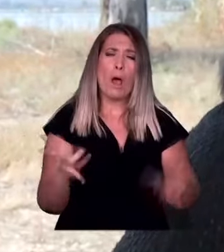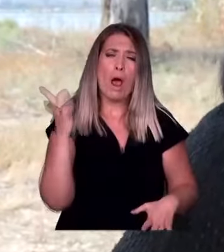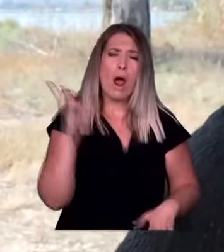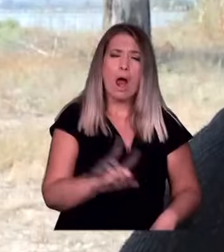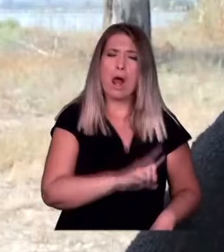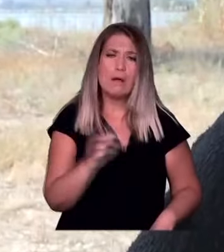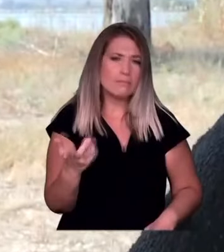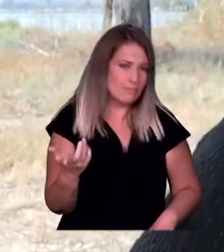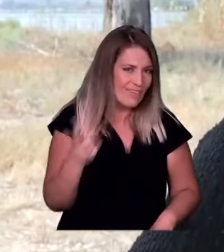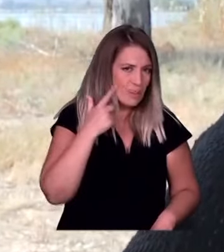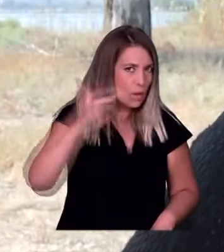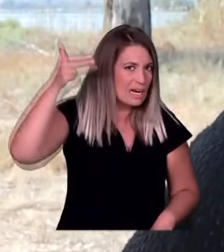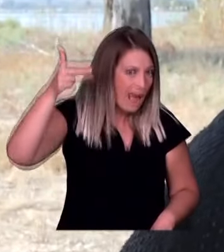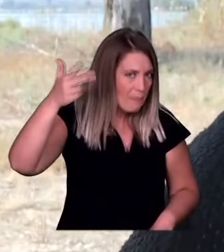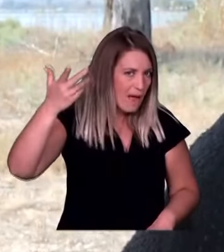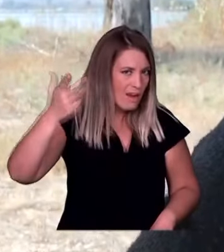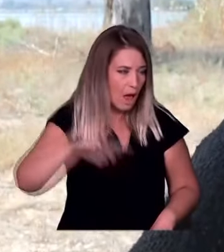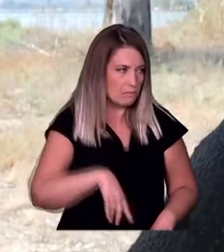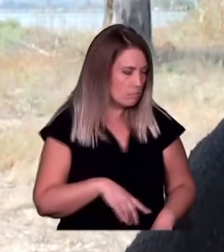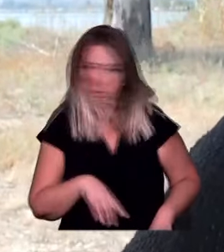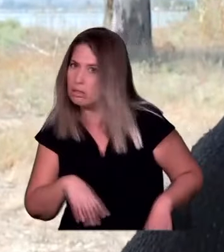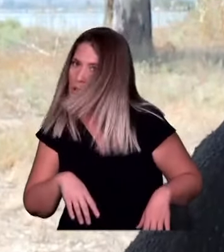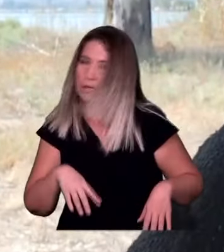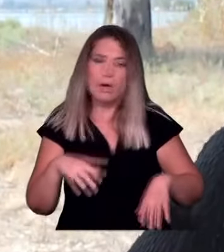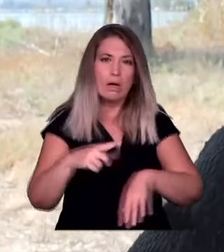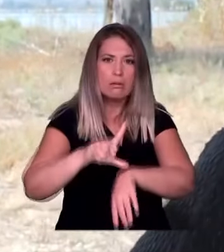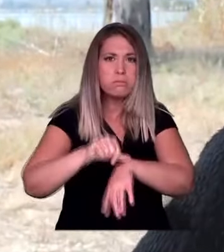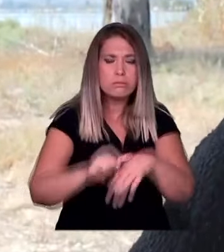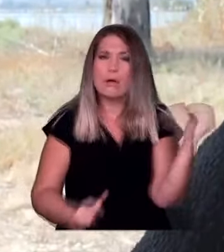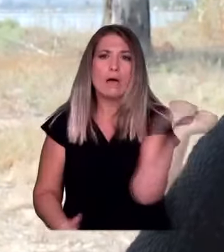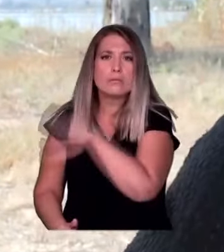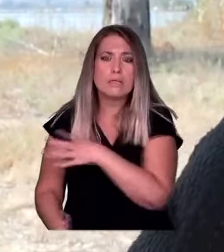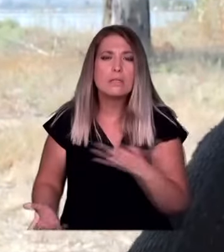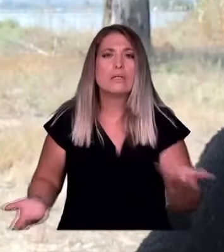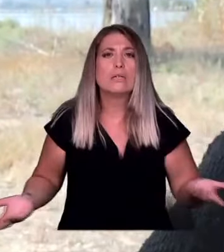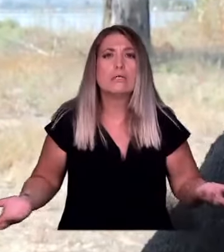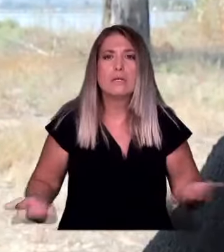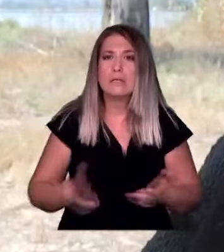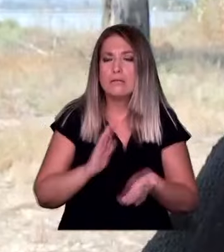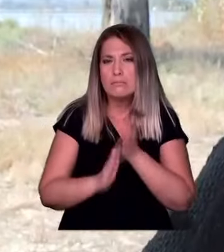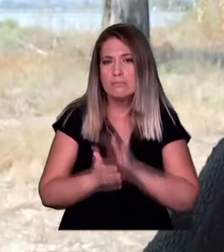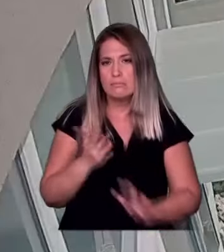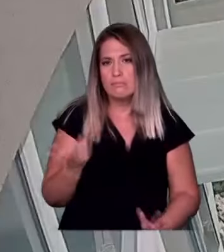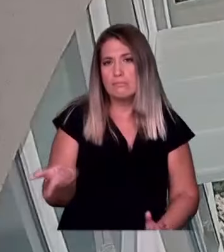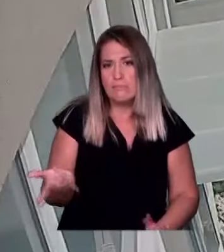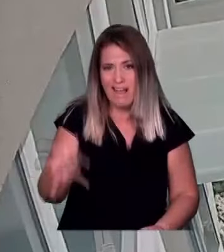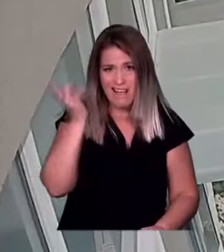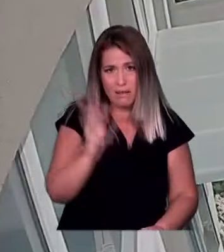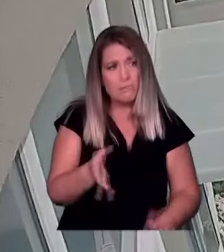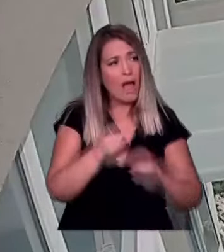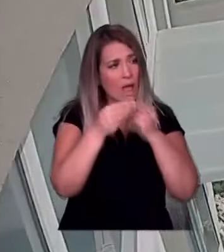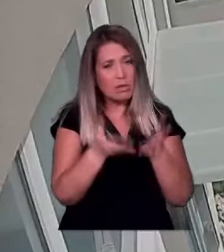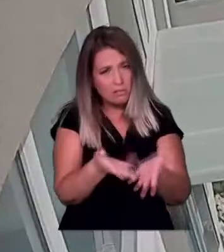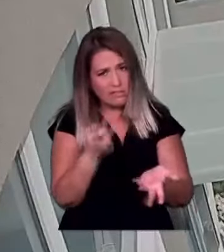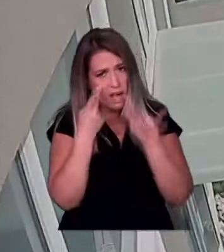και η κάμερα δεν μπορεί να το καταγράψει. Και φτάνοντας εδώ έγινε αυτό που έγινε. Με τη βοήθεια